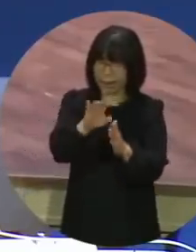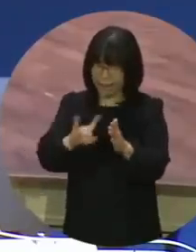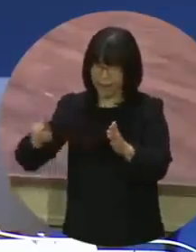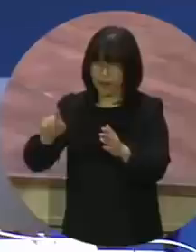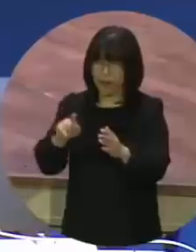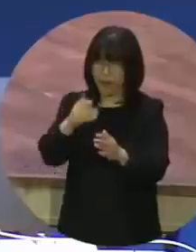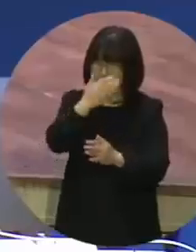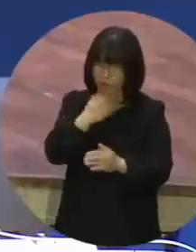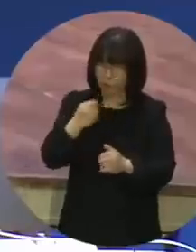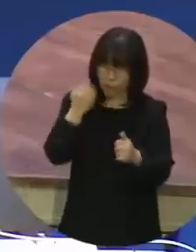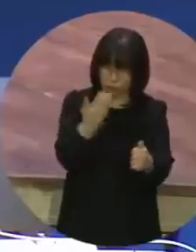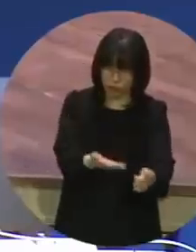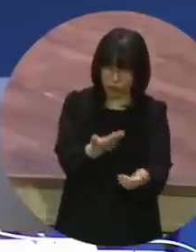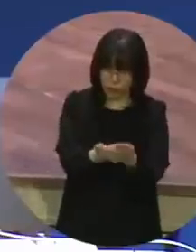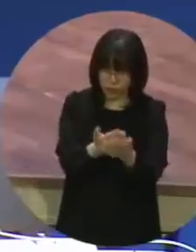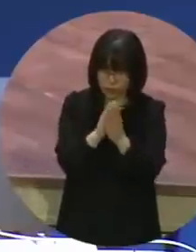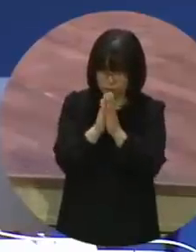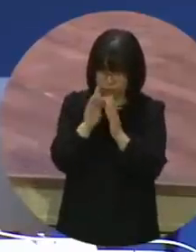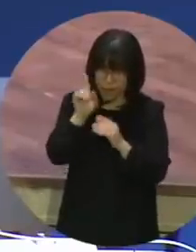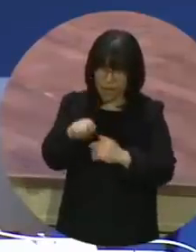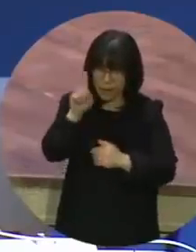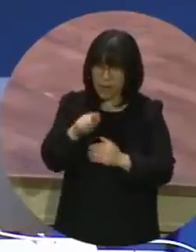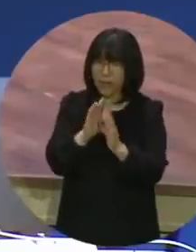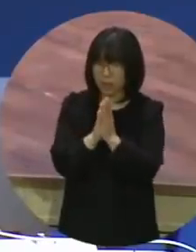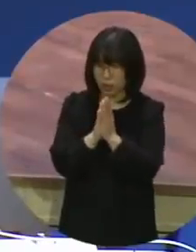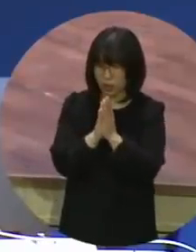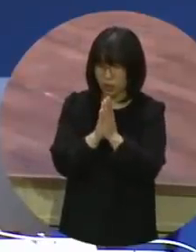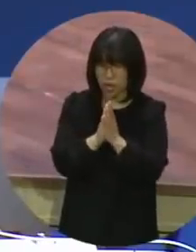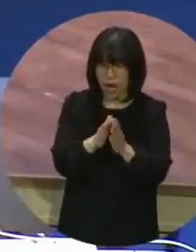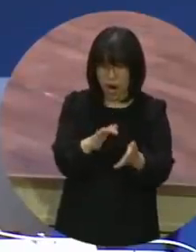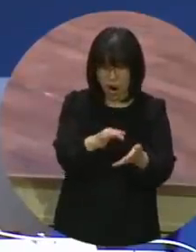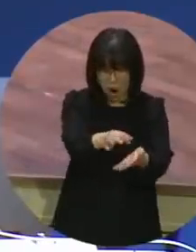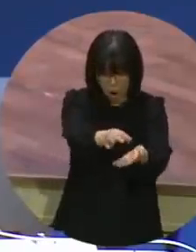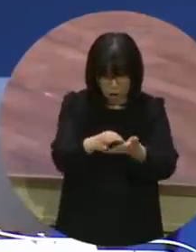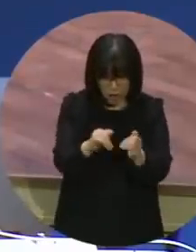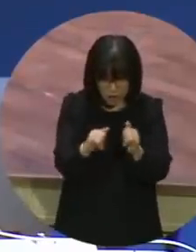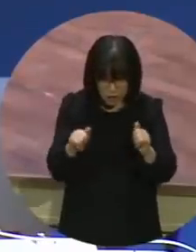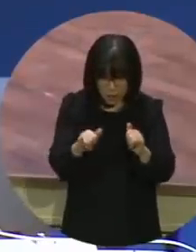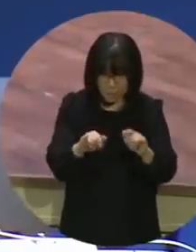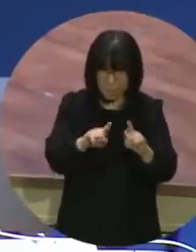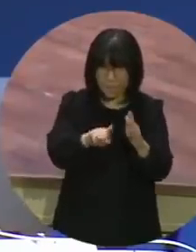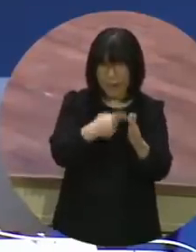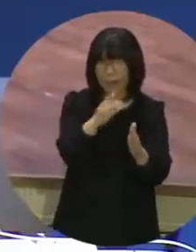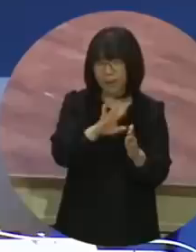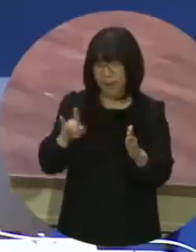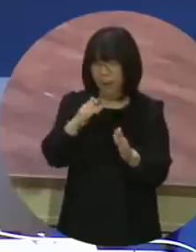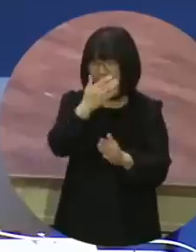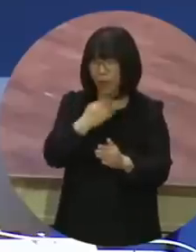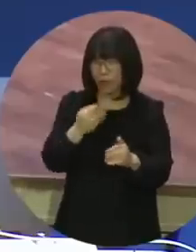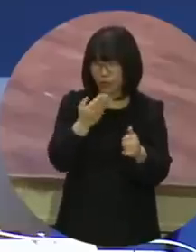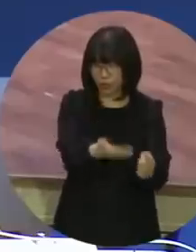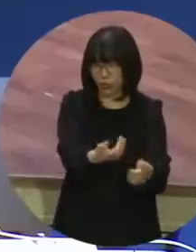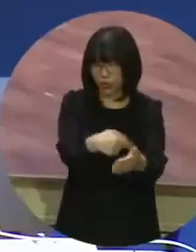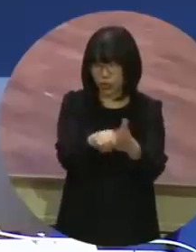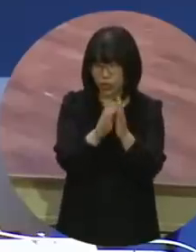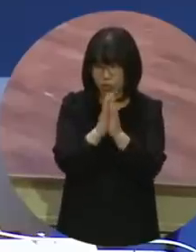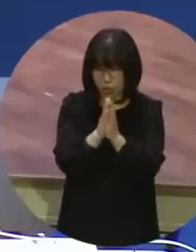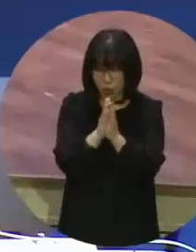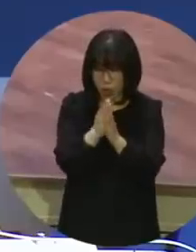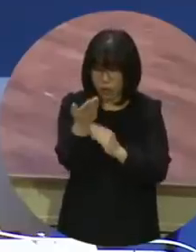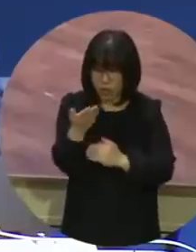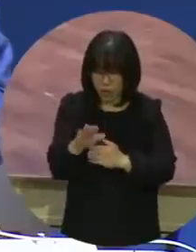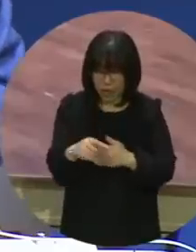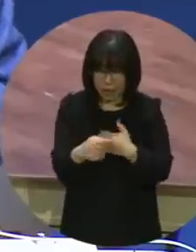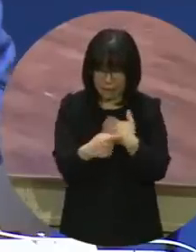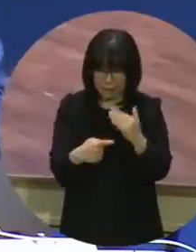분들을 축복하여 주옵소서. 매일 기도하고 있다니까 백배로 구체적으로. 그런데 누가 받느냐? 삐뚤어진 사람